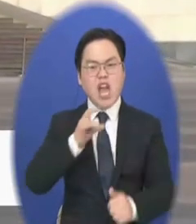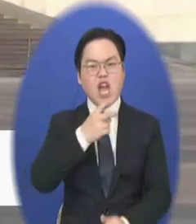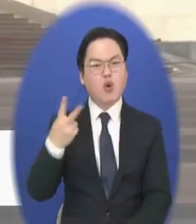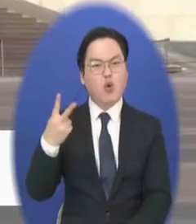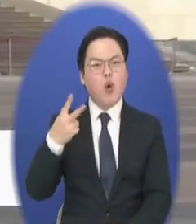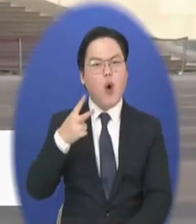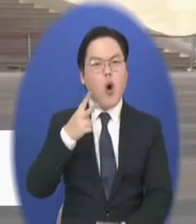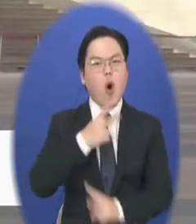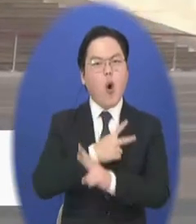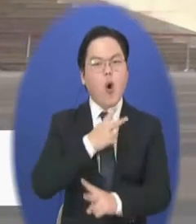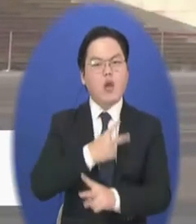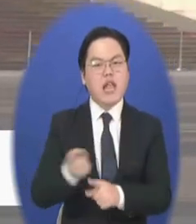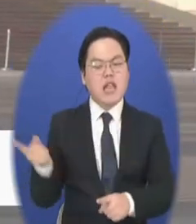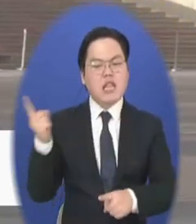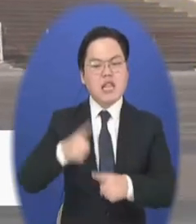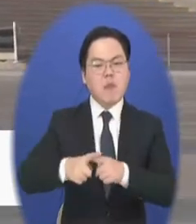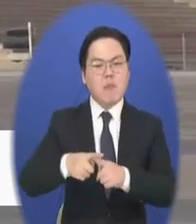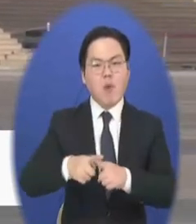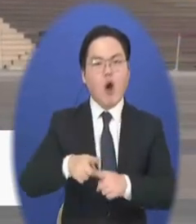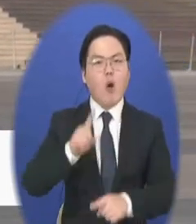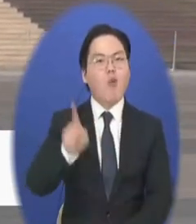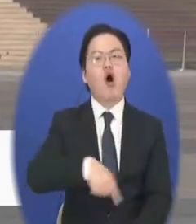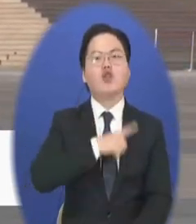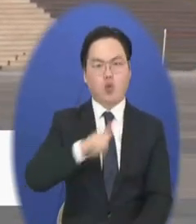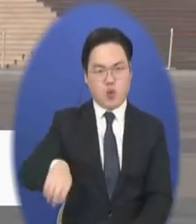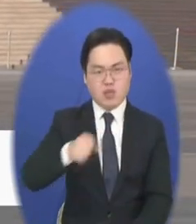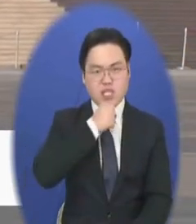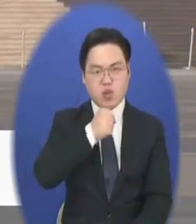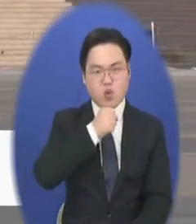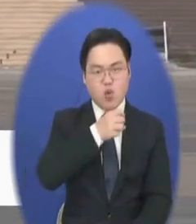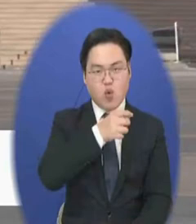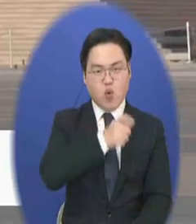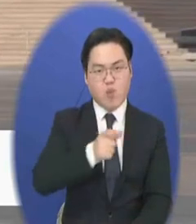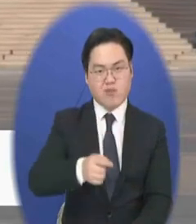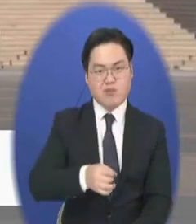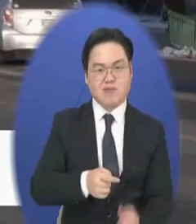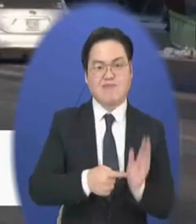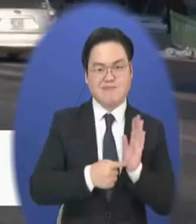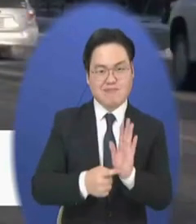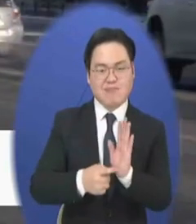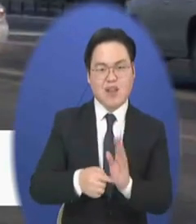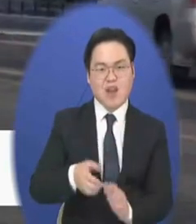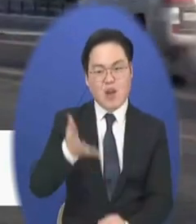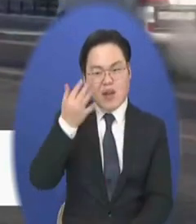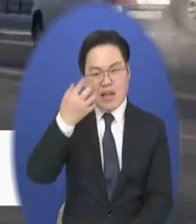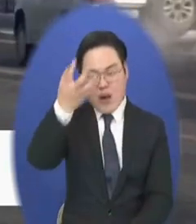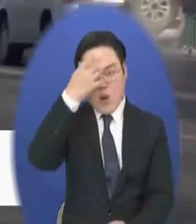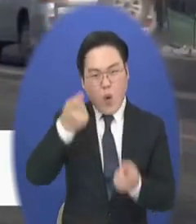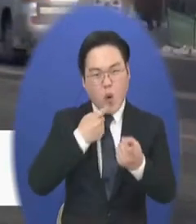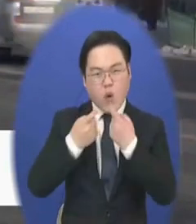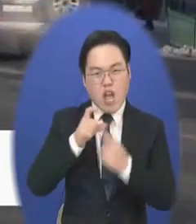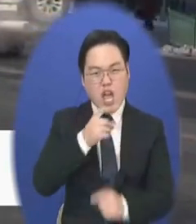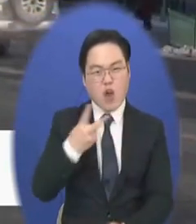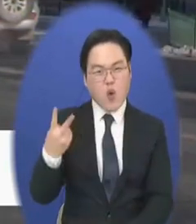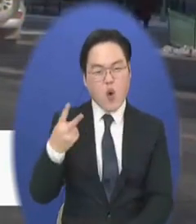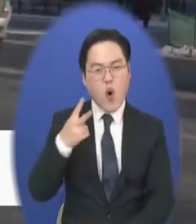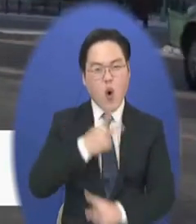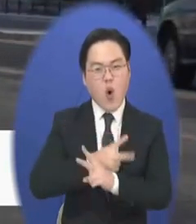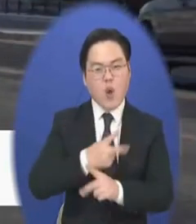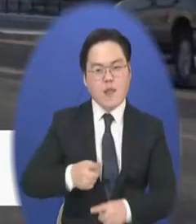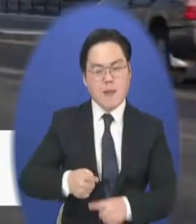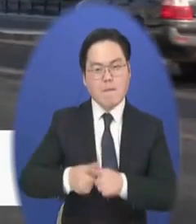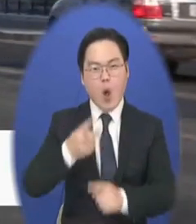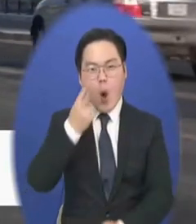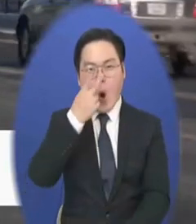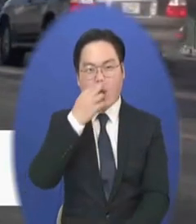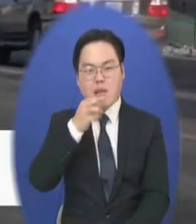өөрчлөлтөнд оруулж болохгүй гэсэн байр суурийг сэтгүүлчид илэрхийлж байгаа юм. Ойрын үед засгийн газрын хуралдаанаар эрүүгийн хуулийн нэмэлт өөрчлөлтийг танилцуулахад худал мэдээллийн